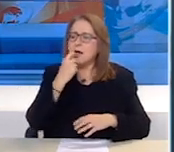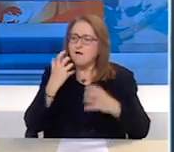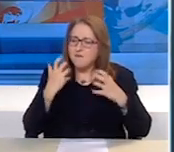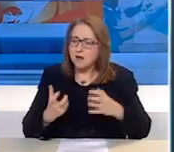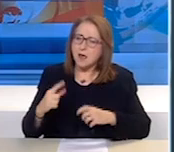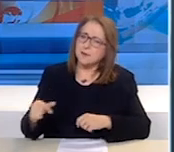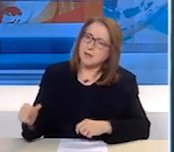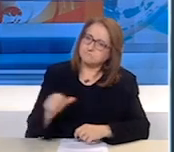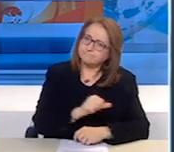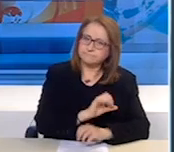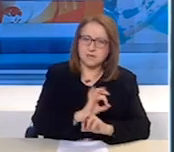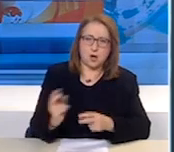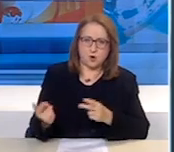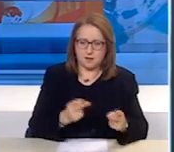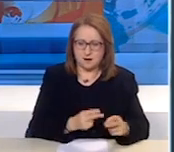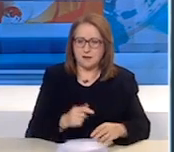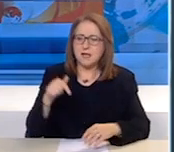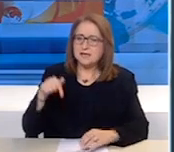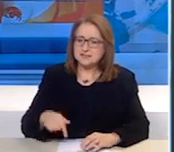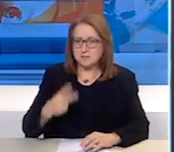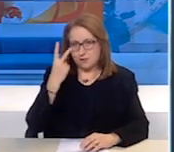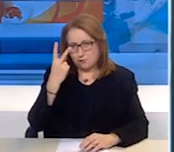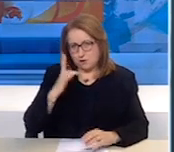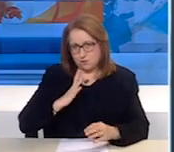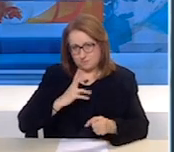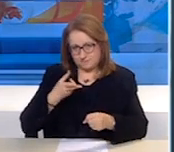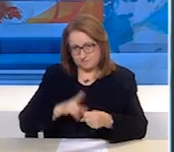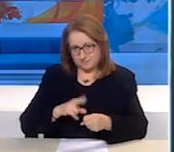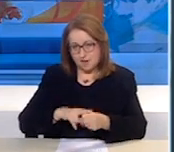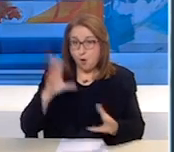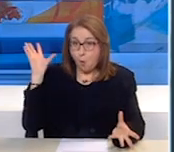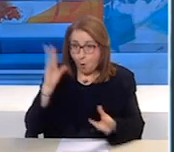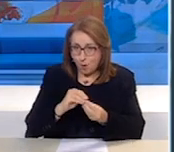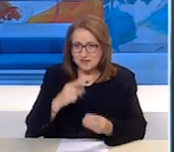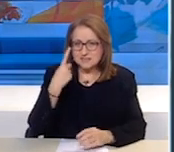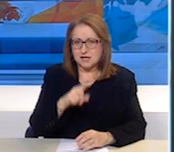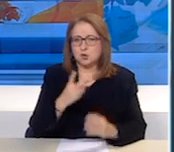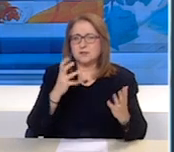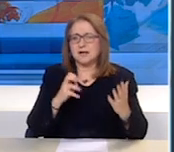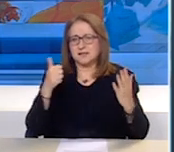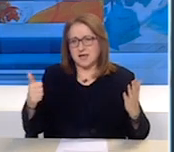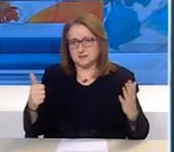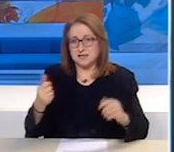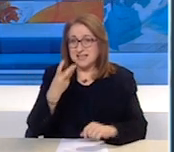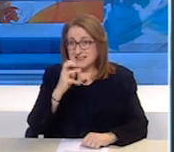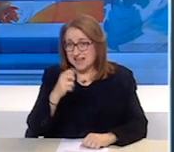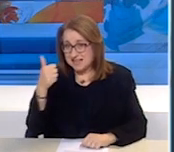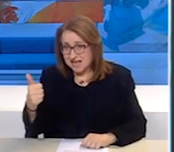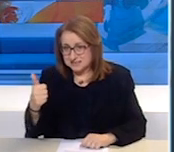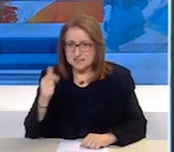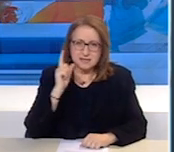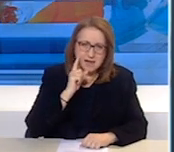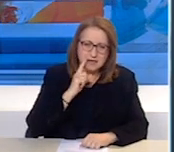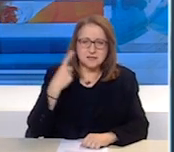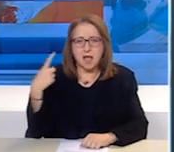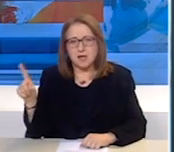Τέλος, έχουμε 2 ακόμα καταγεγραμμένους θανάτους και 136 θανάτους συνολικά στη χώρα. Οι 36 ήταν γυναίκες και οι υπόλοιποι άνδρες.